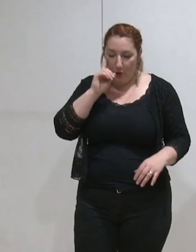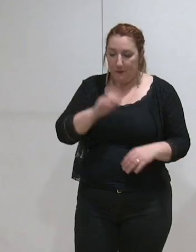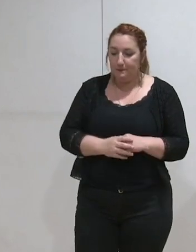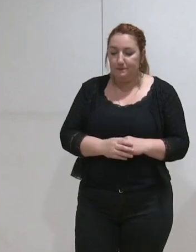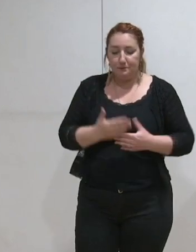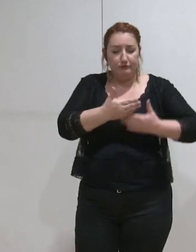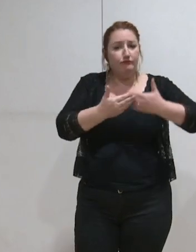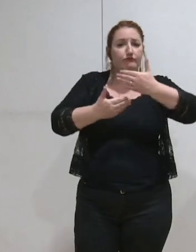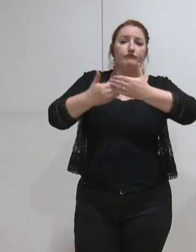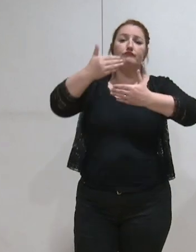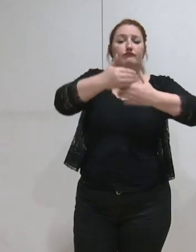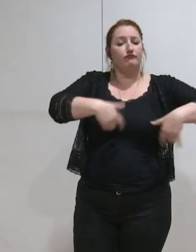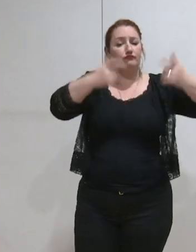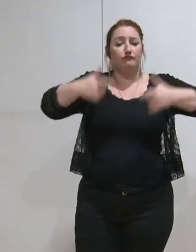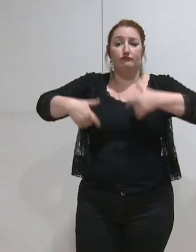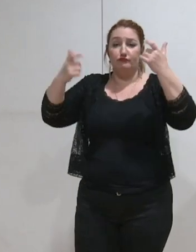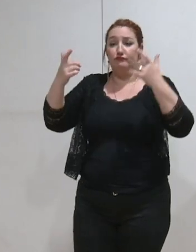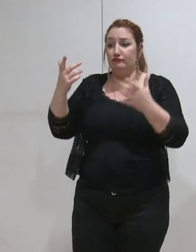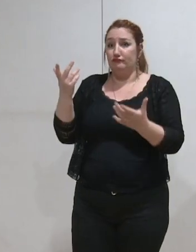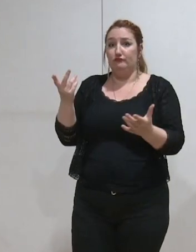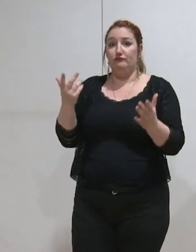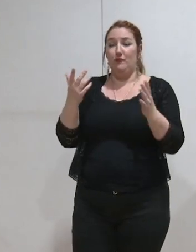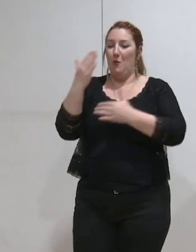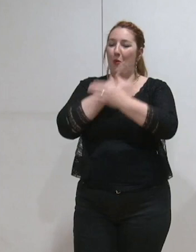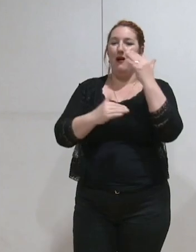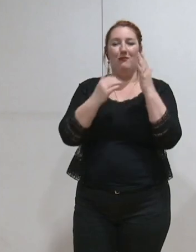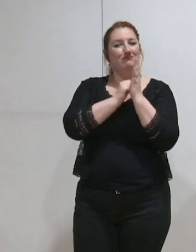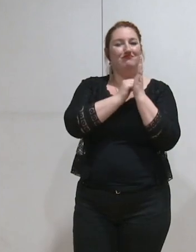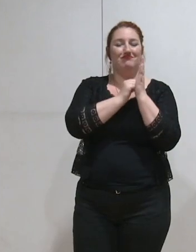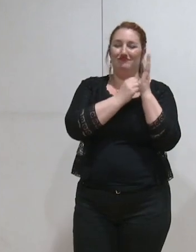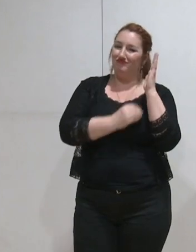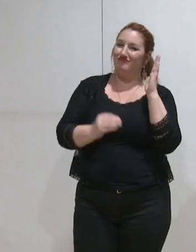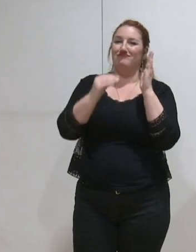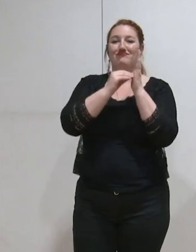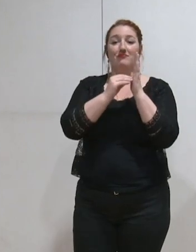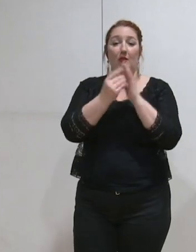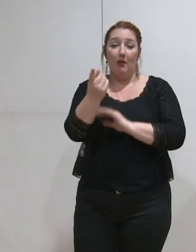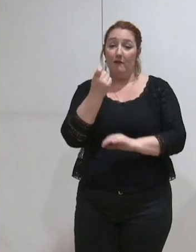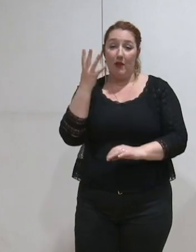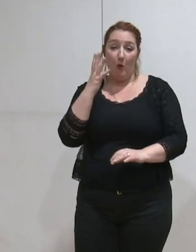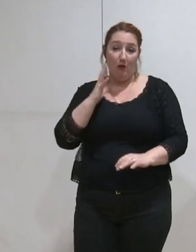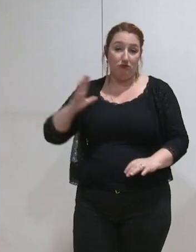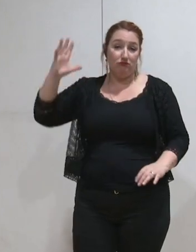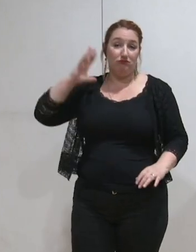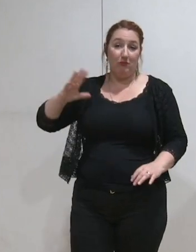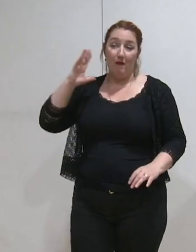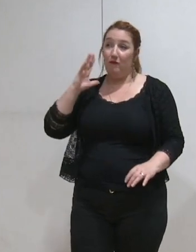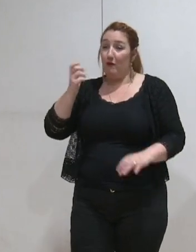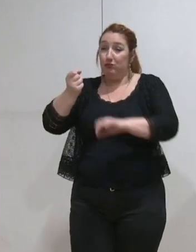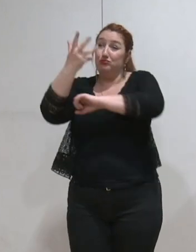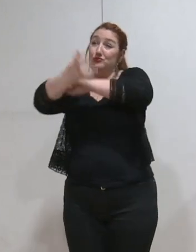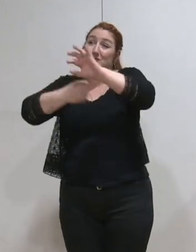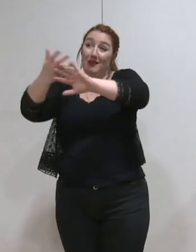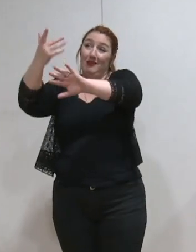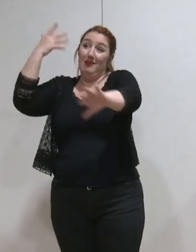opérations inscrite au sein de cette programmation relève de d'initiatives prises parfois il y a de très nombreuses